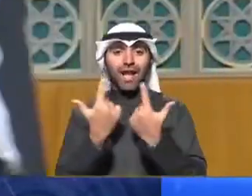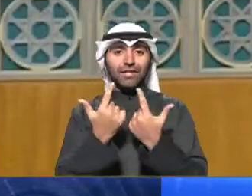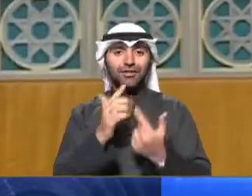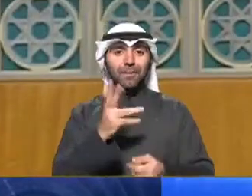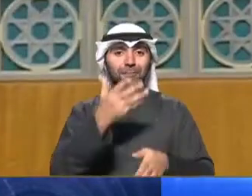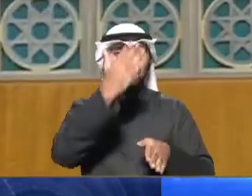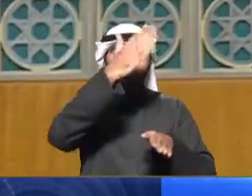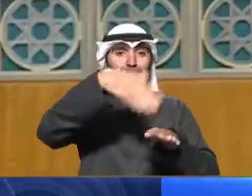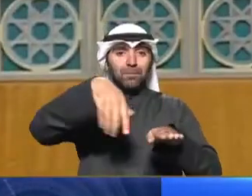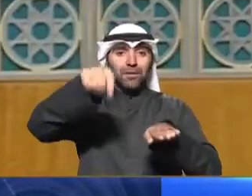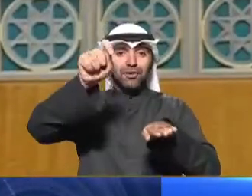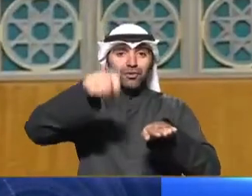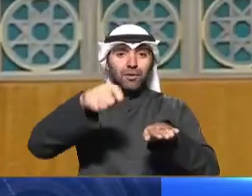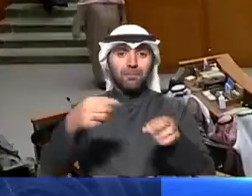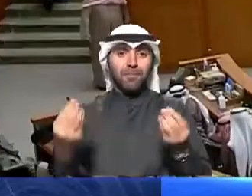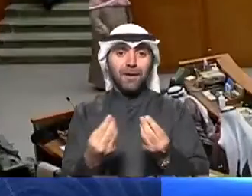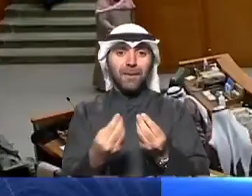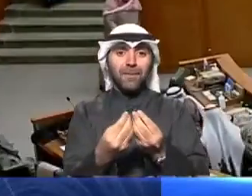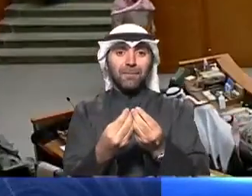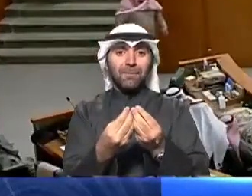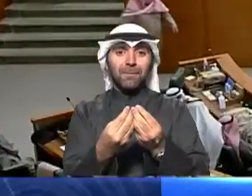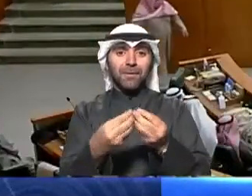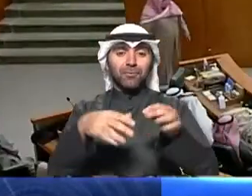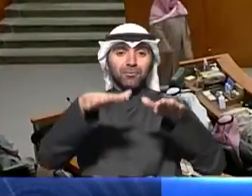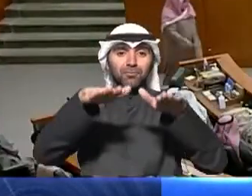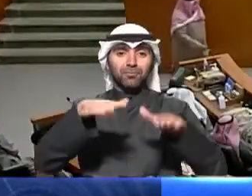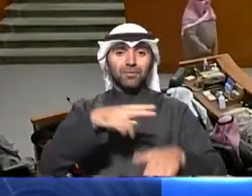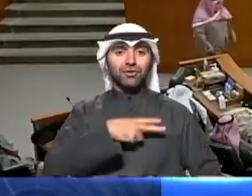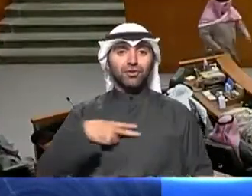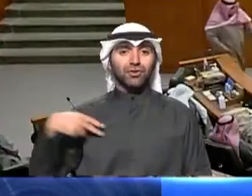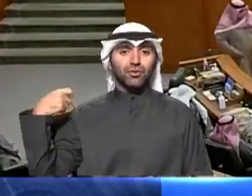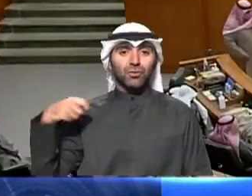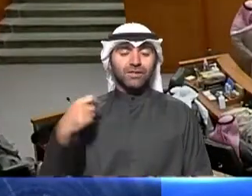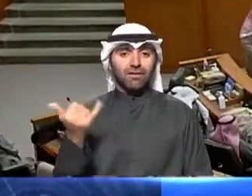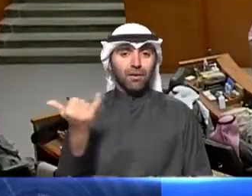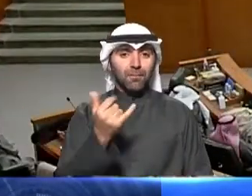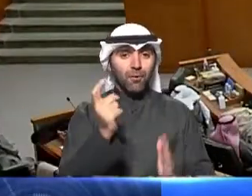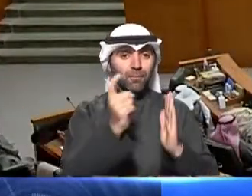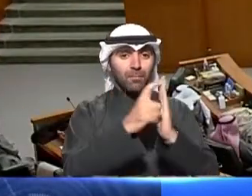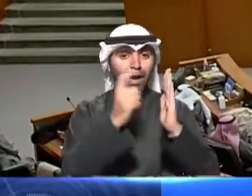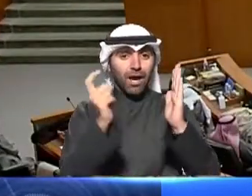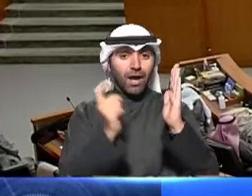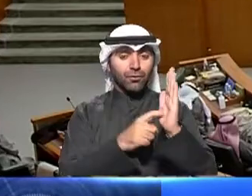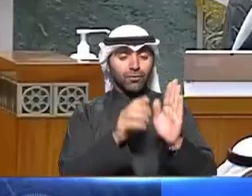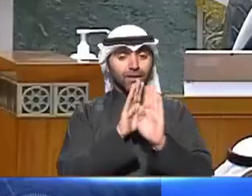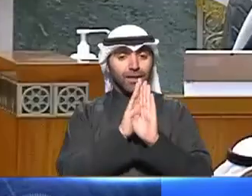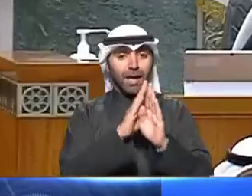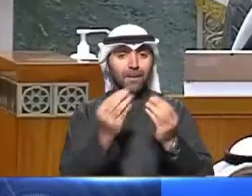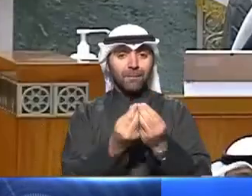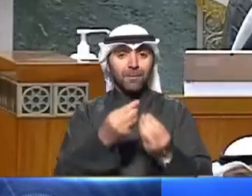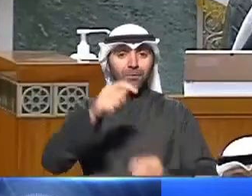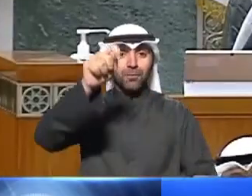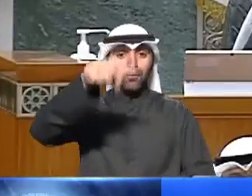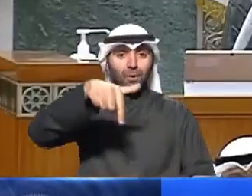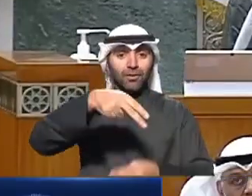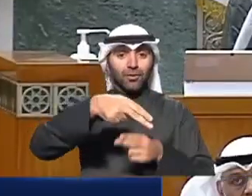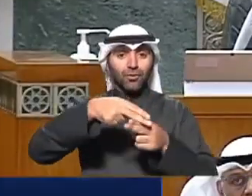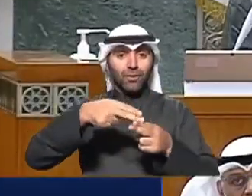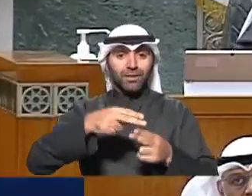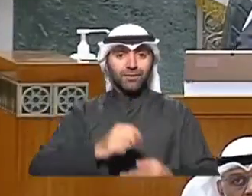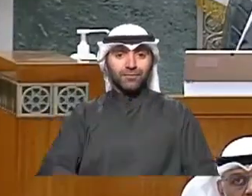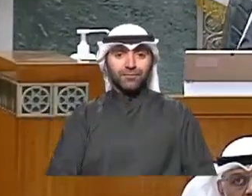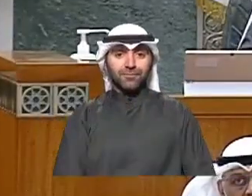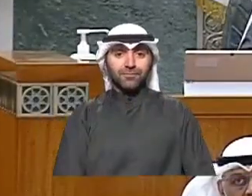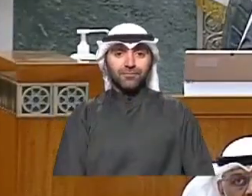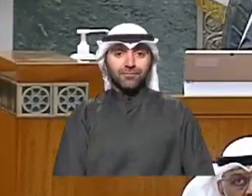على إقرار القوانين والتشريعات التي سوف تعود على المواطنين بالمنفعة. نواف الشراكي، تلفزيون دولة الكويت.